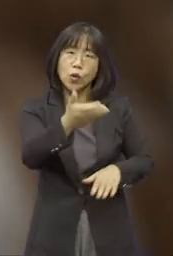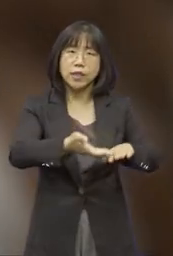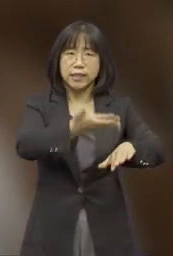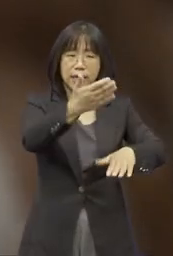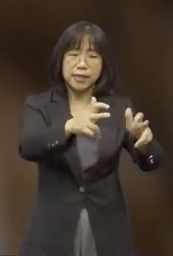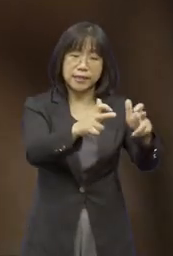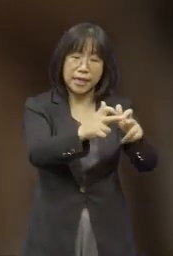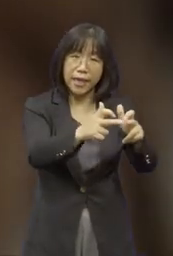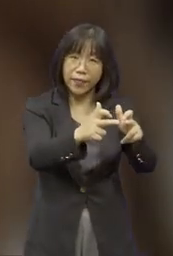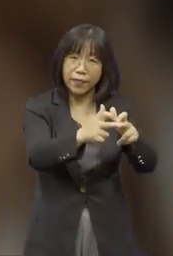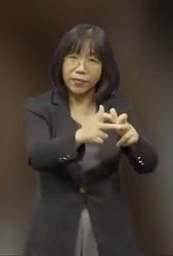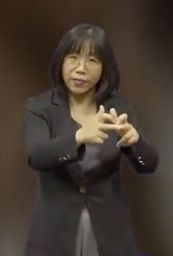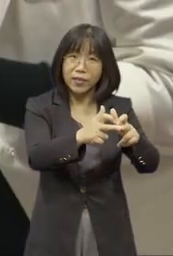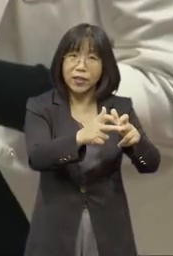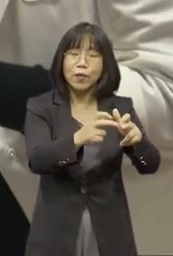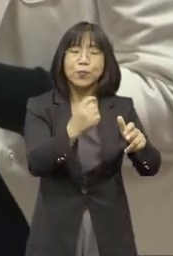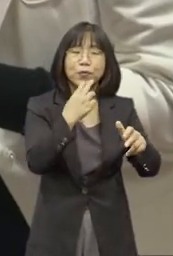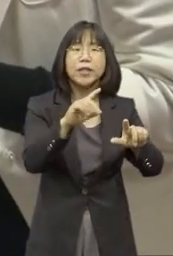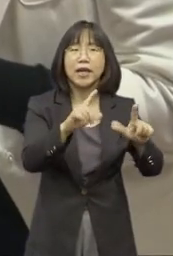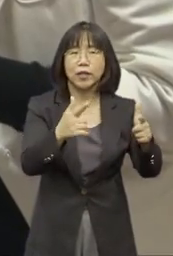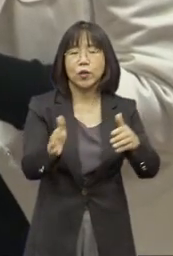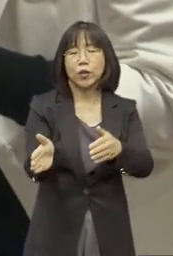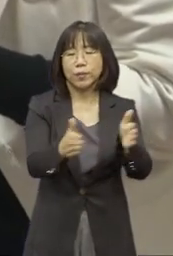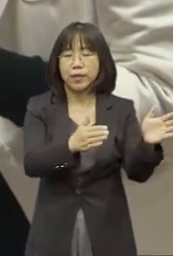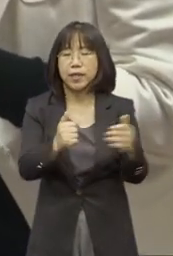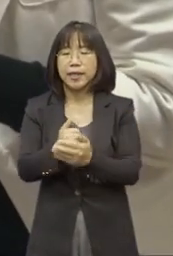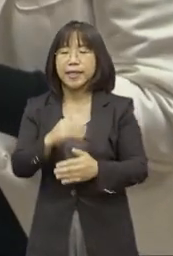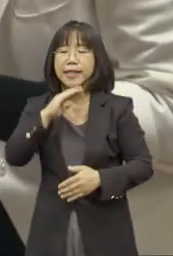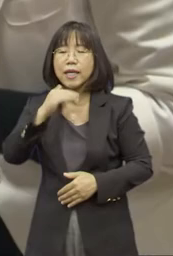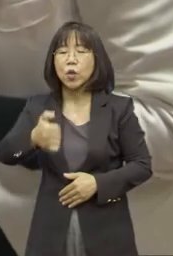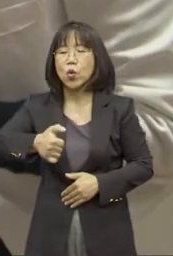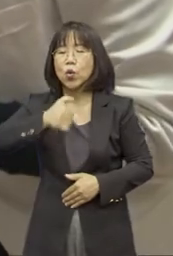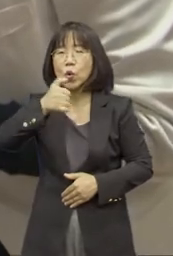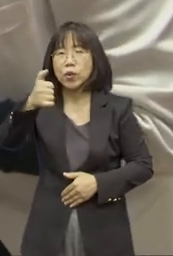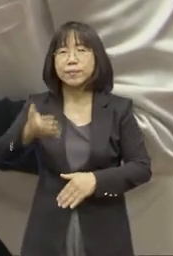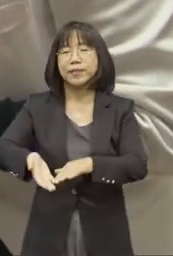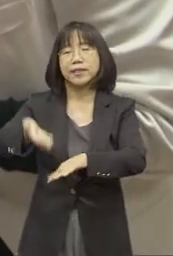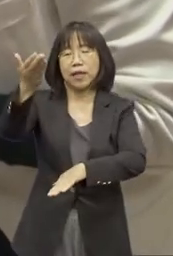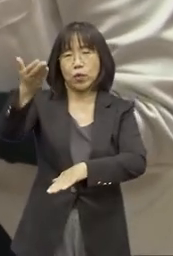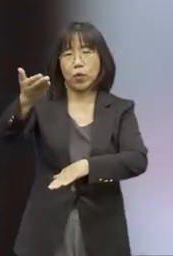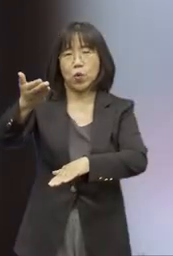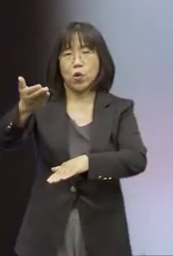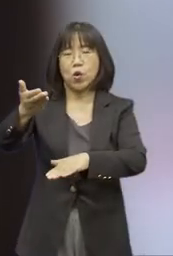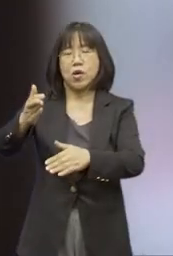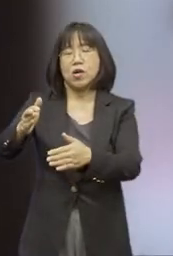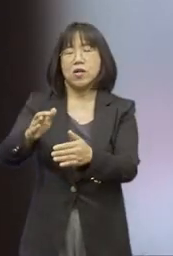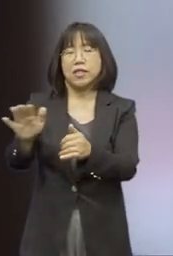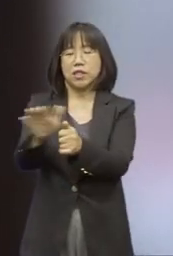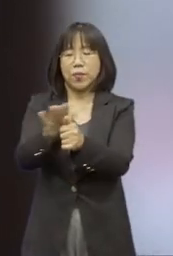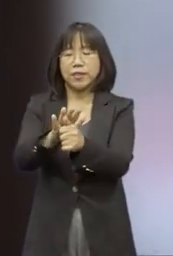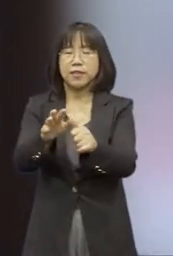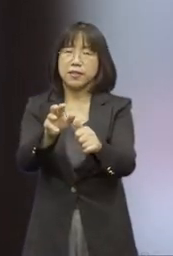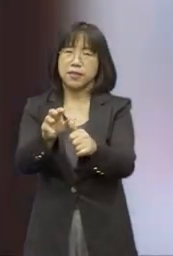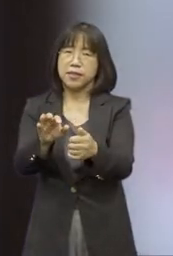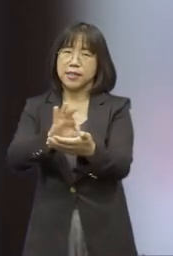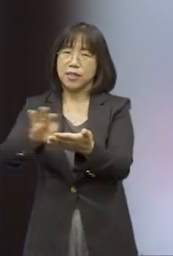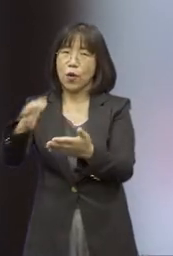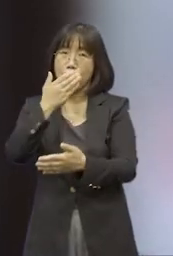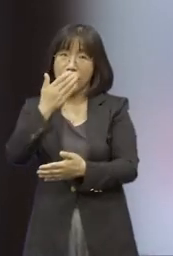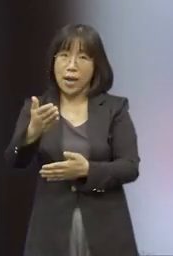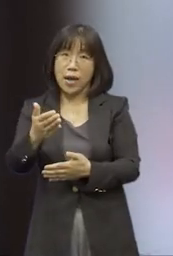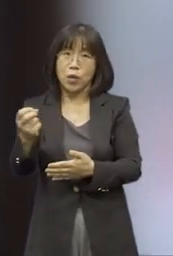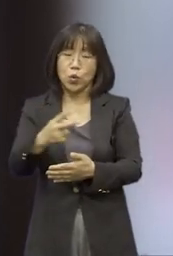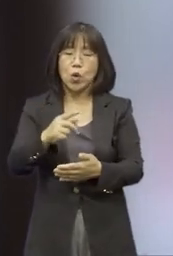이상 어르신과 장애인뿐 아니라 만 50세 이상 중장년층도 서비스를 이용할 수 있게 되고